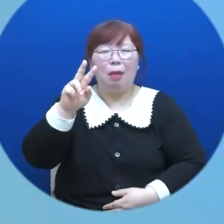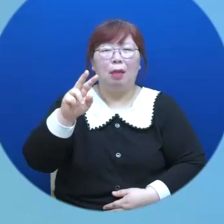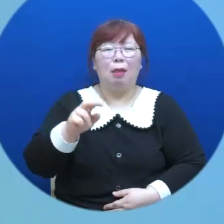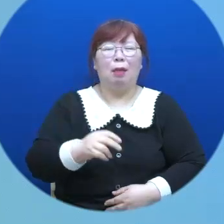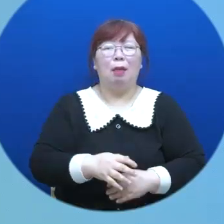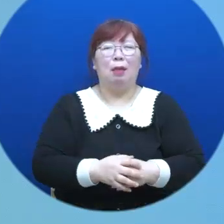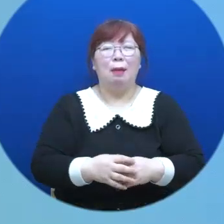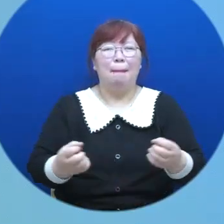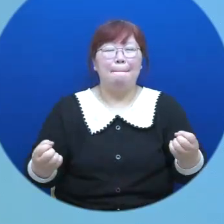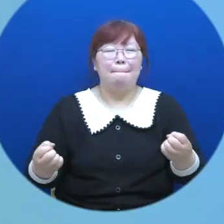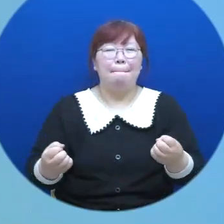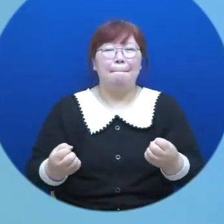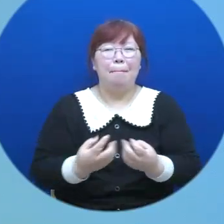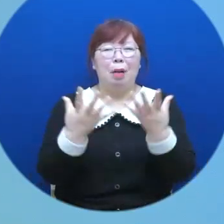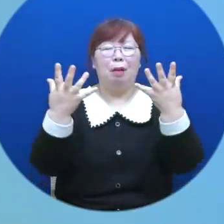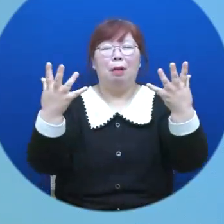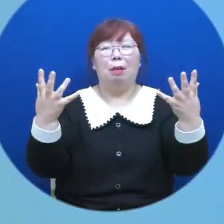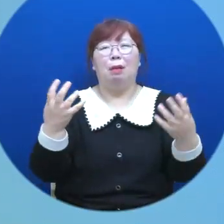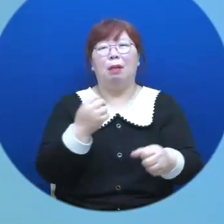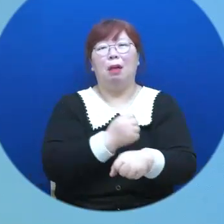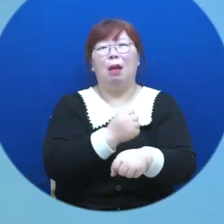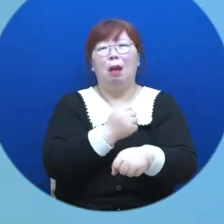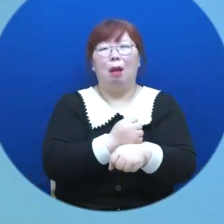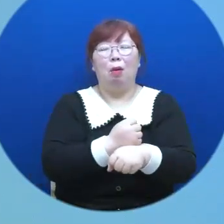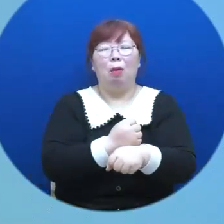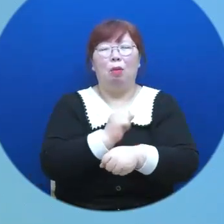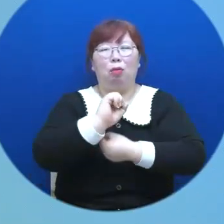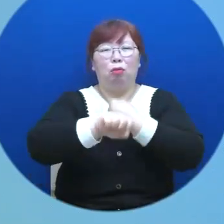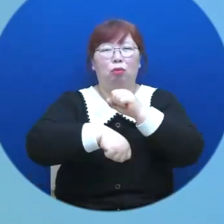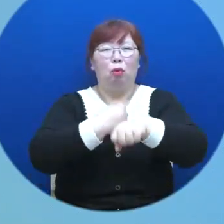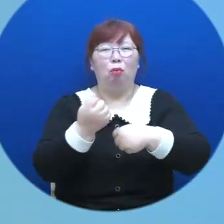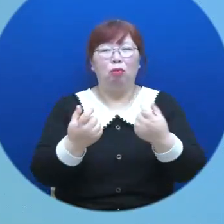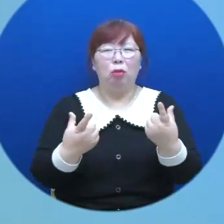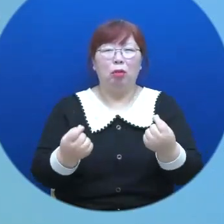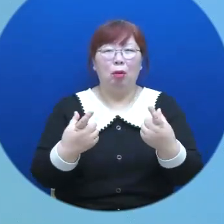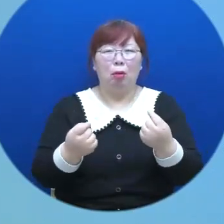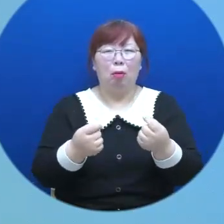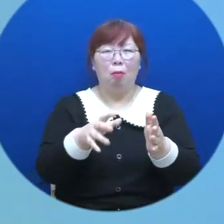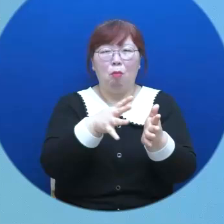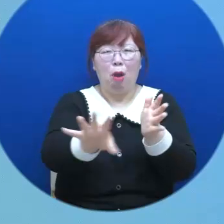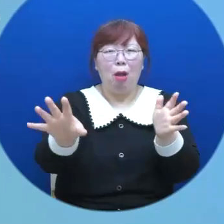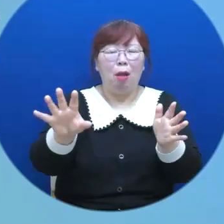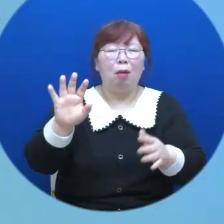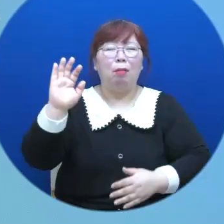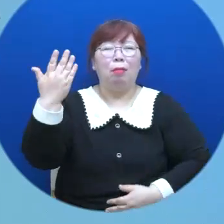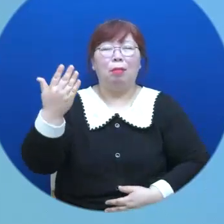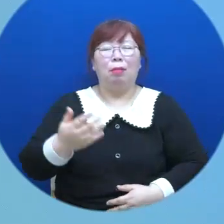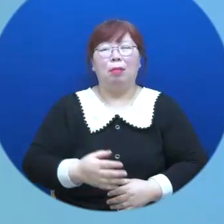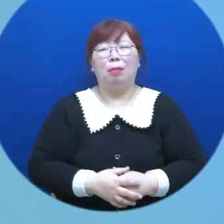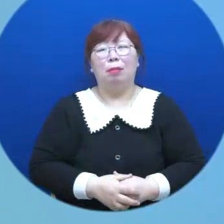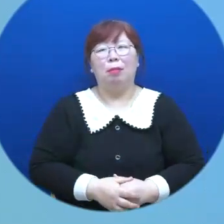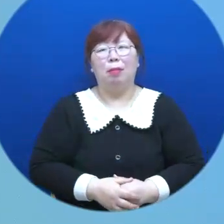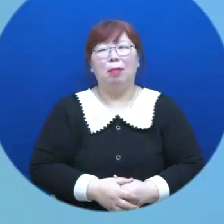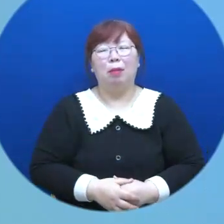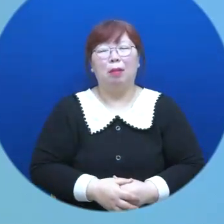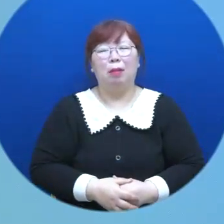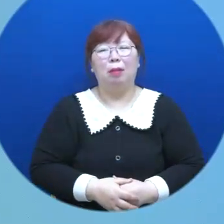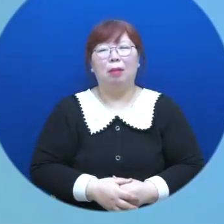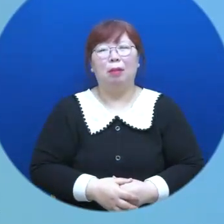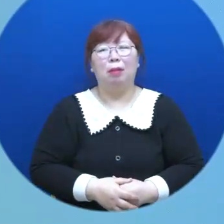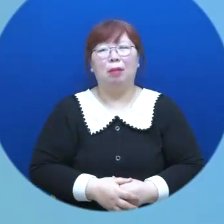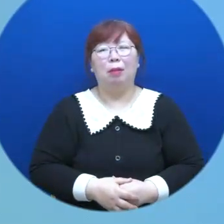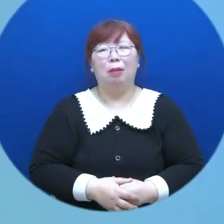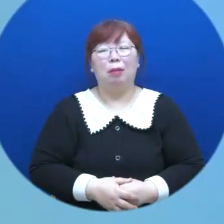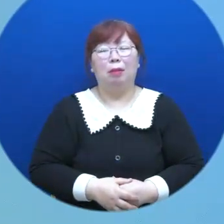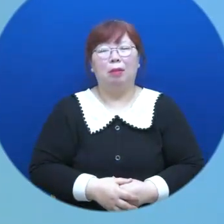그러면 완전히 헐크가 돼요. 완전히 괴물이 되는 거예요. 사실 우리 주변에